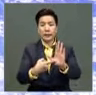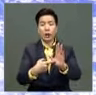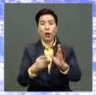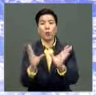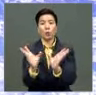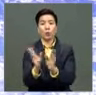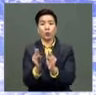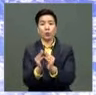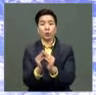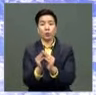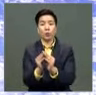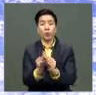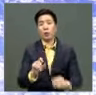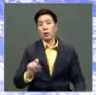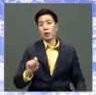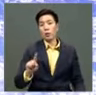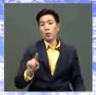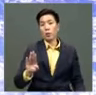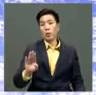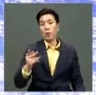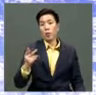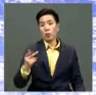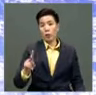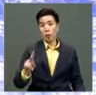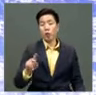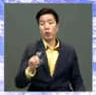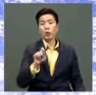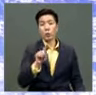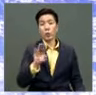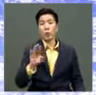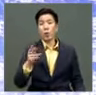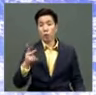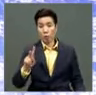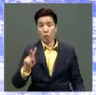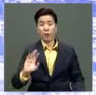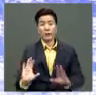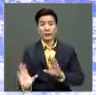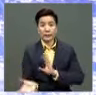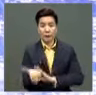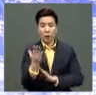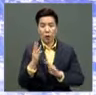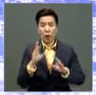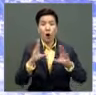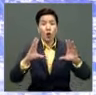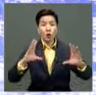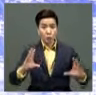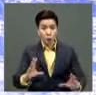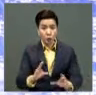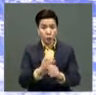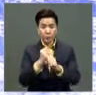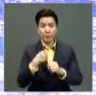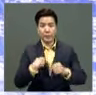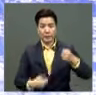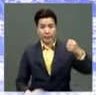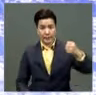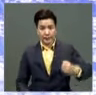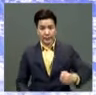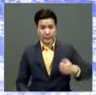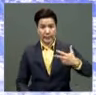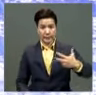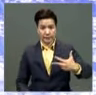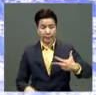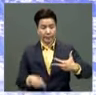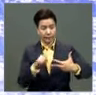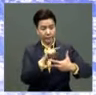ประชุมสปก.สบค.เมื่อเช้านี้มีข้อสรุปมา3ข้อนะครับเดี๋ยวจะ